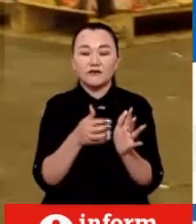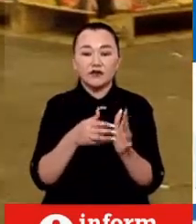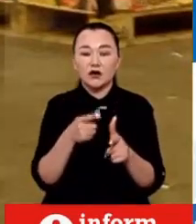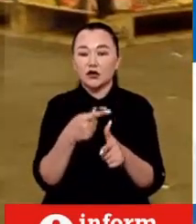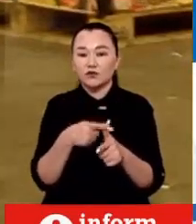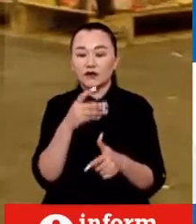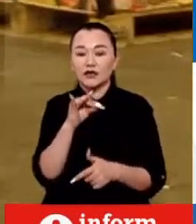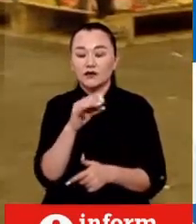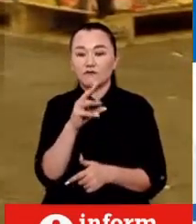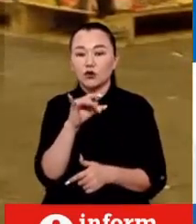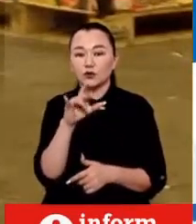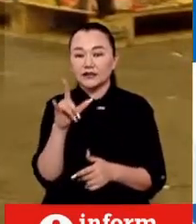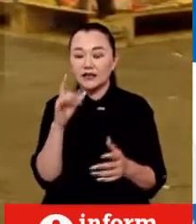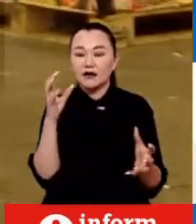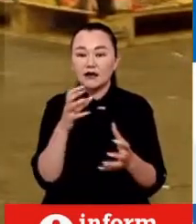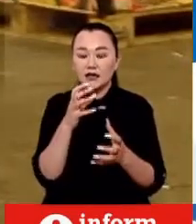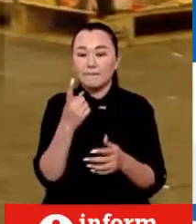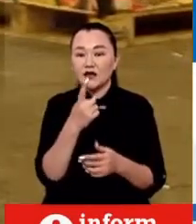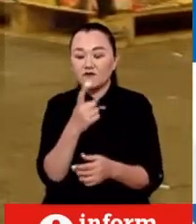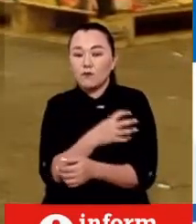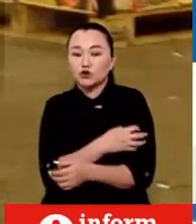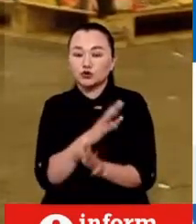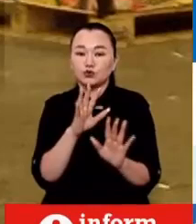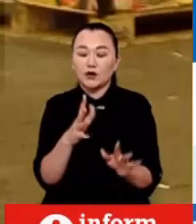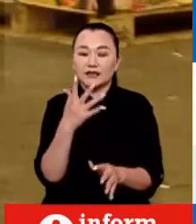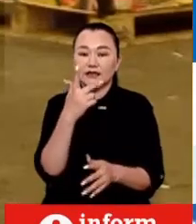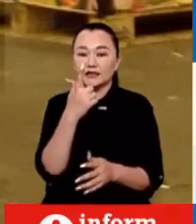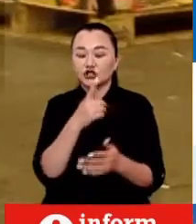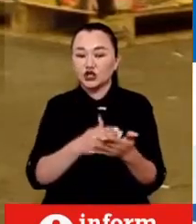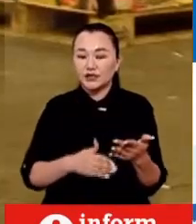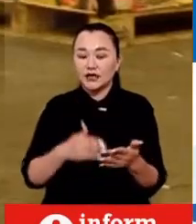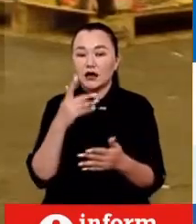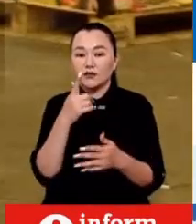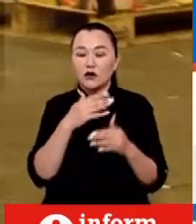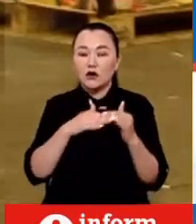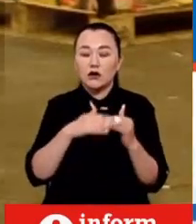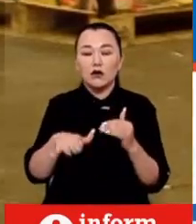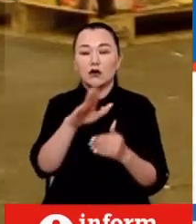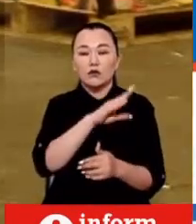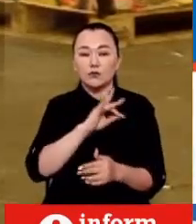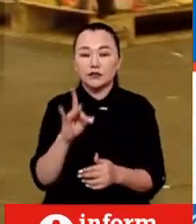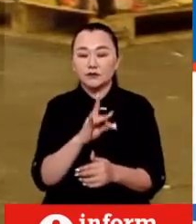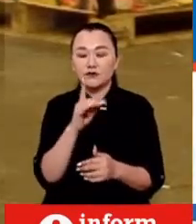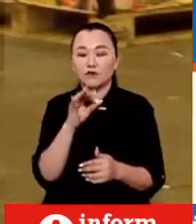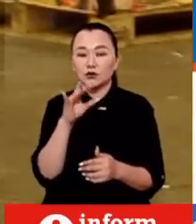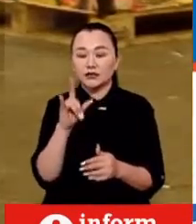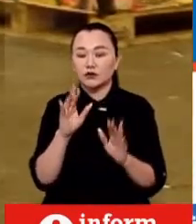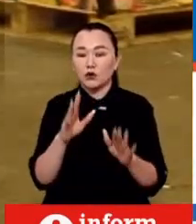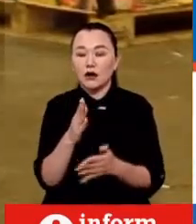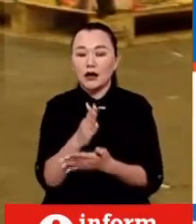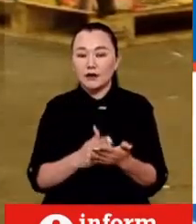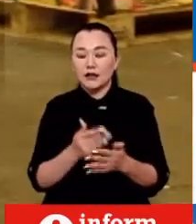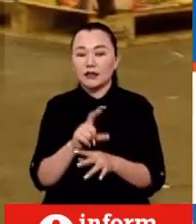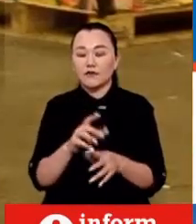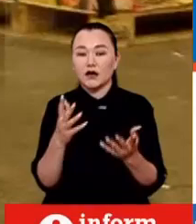и фруктохранилищ. Мощности первых позволяют вместить только треть от всего объема урожая. Помещения для фруктов рассчитаны лишь наполовину от